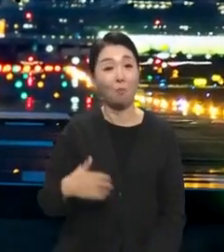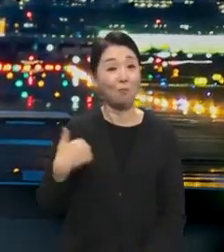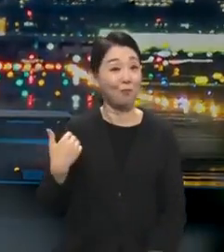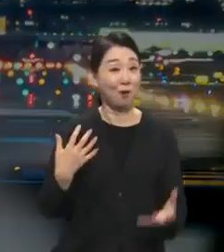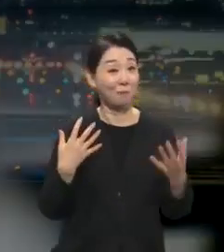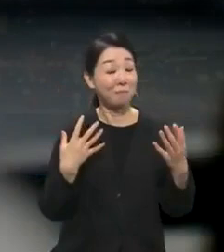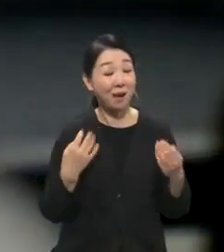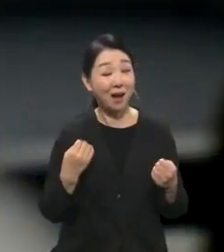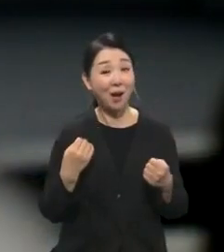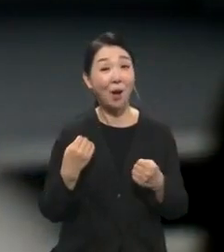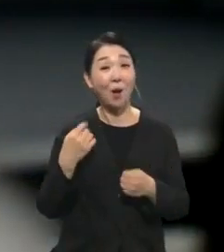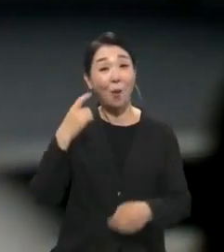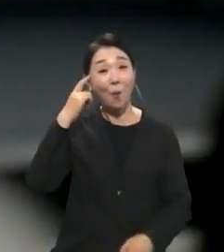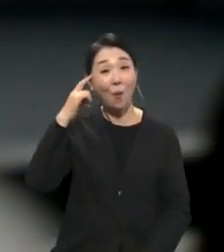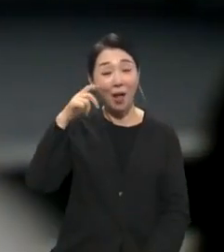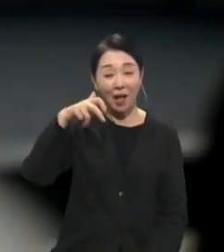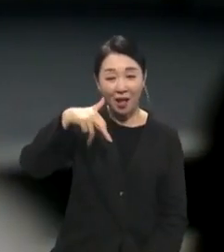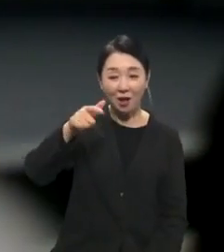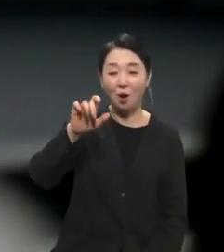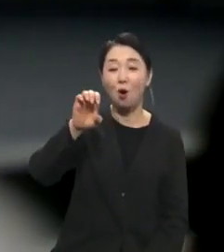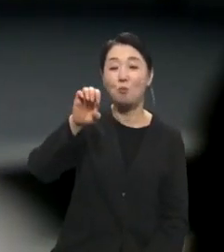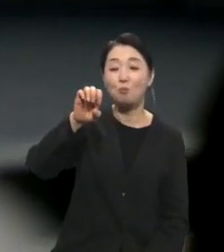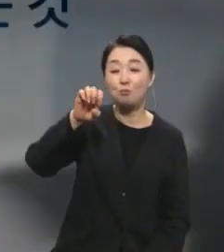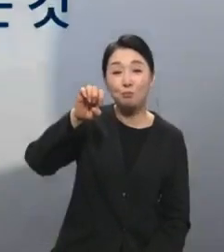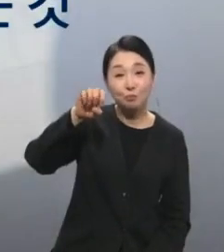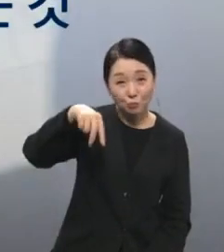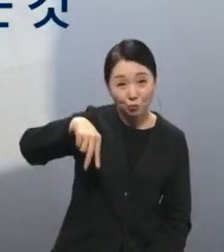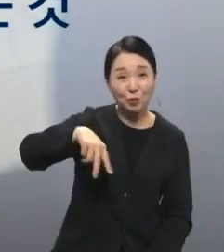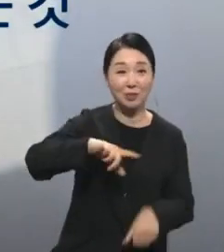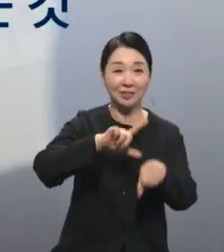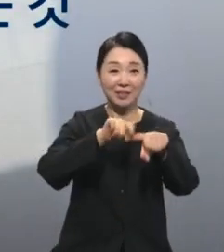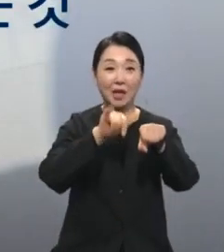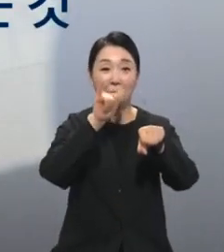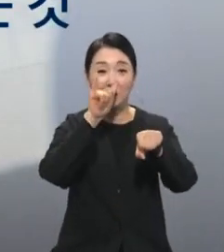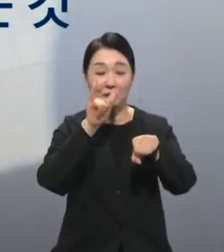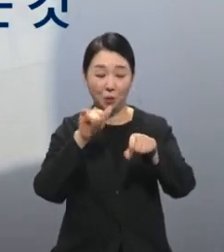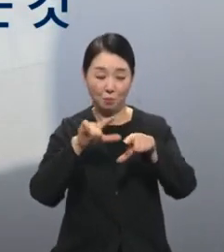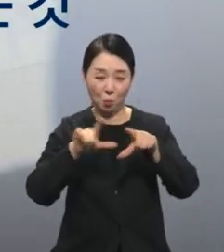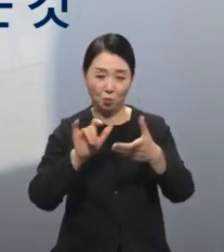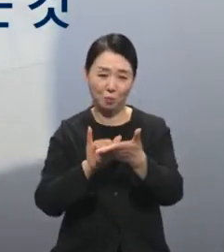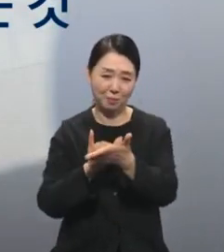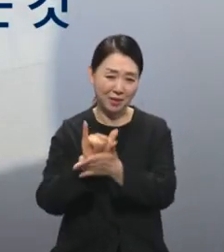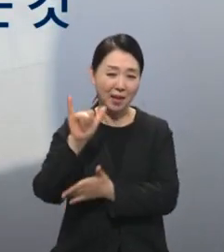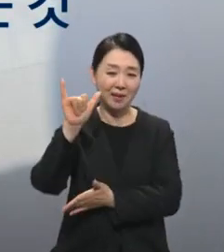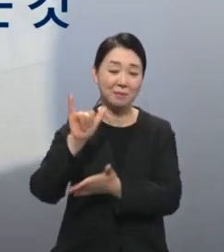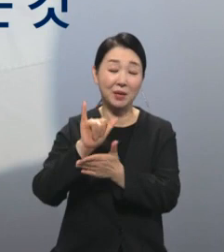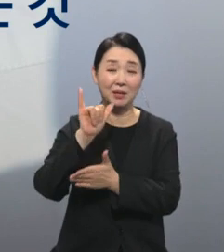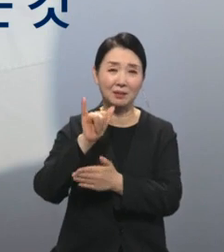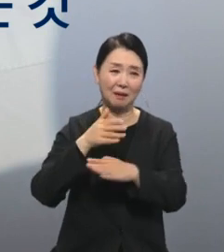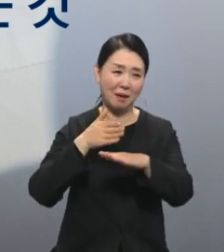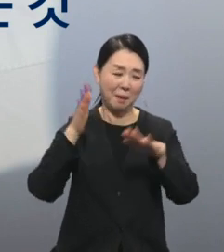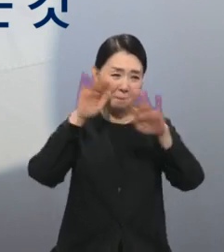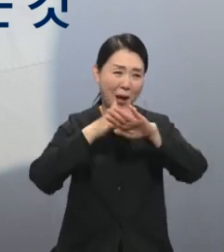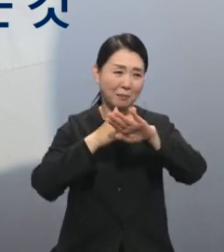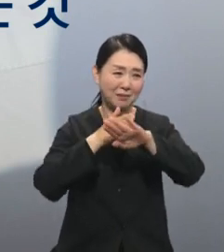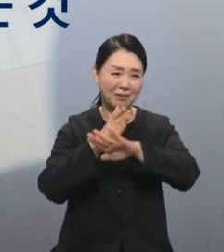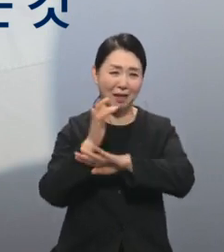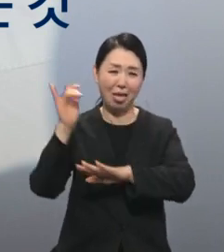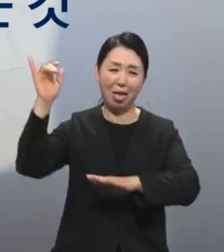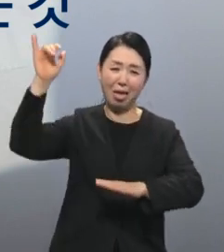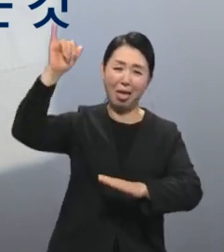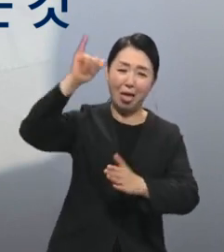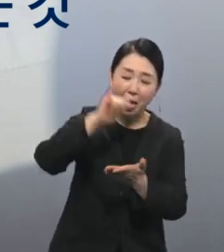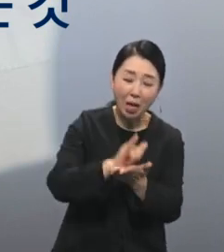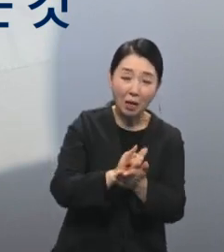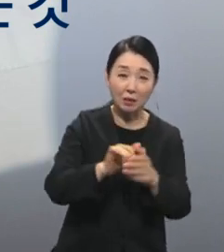같은데 커퓨 타임이라는게 있어요 이게 뭐냐면은 기본적으로 비행기가 너무 뭐 예를 들면 늦은 시간에 이제 도착하게 되면 그